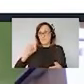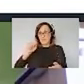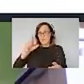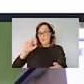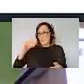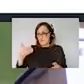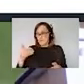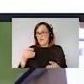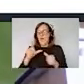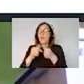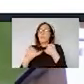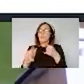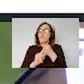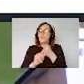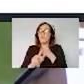ale inny numer,